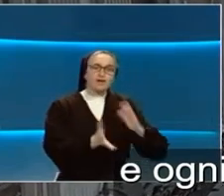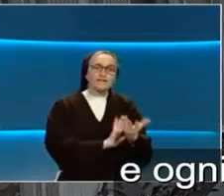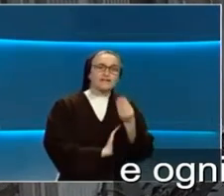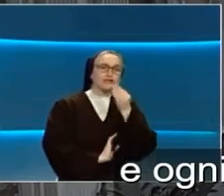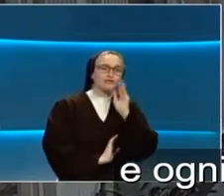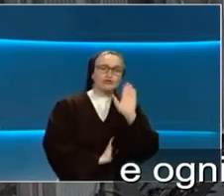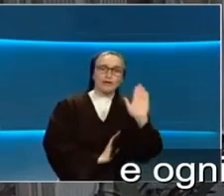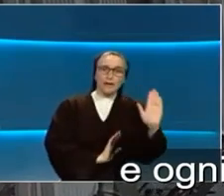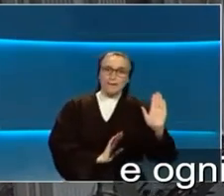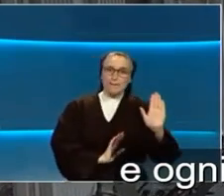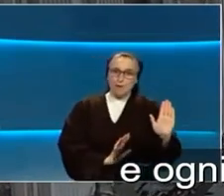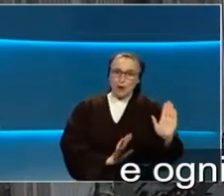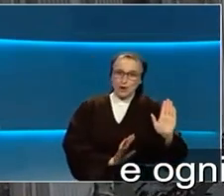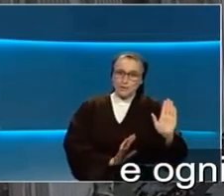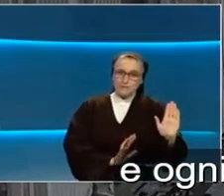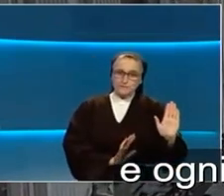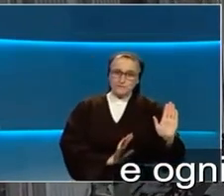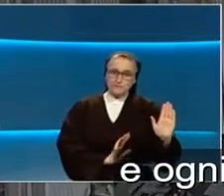cibo.